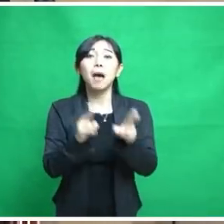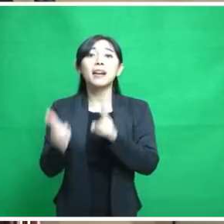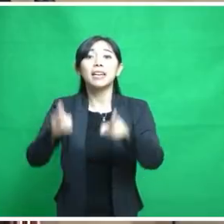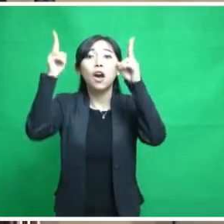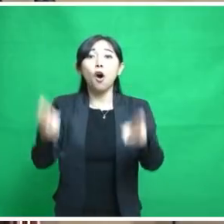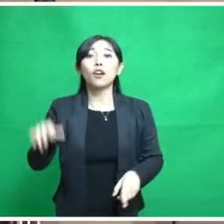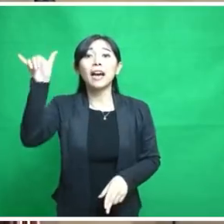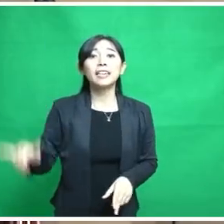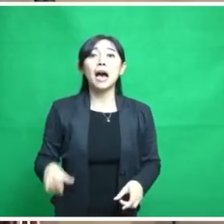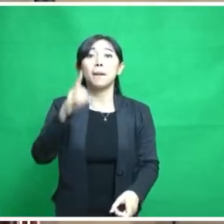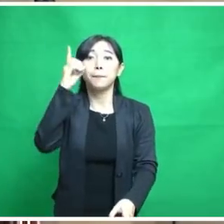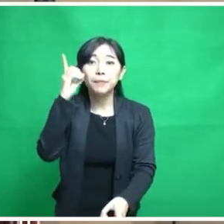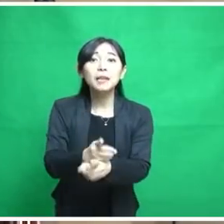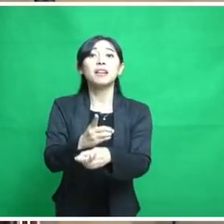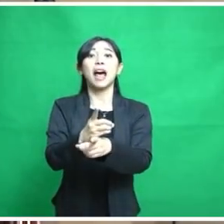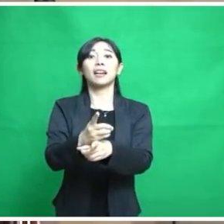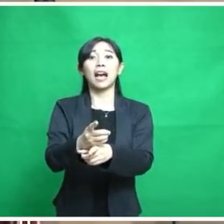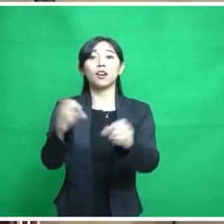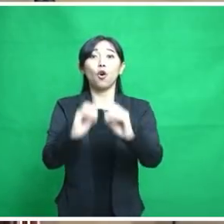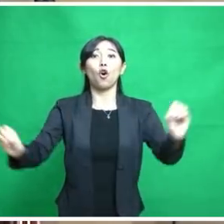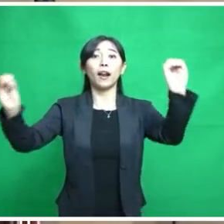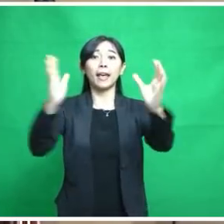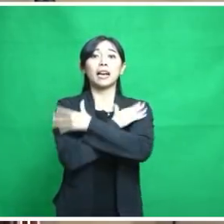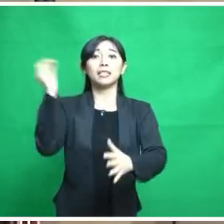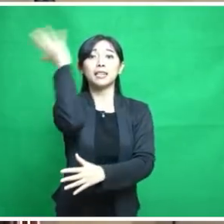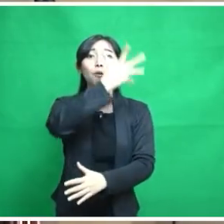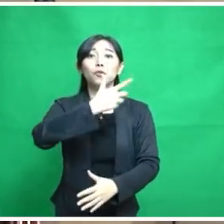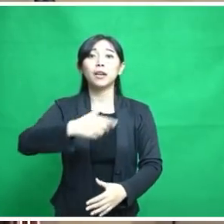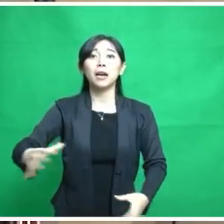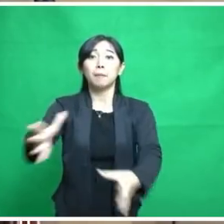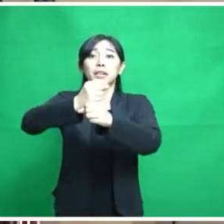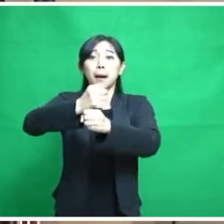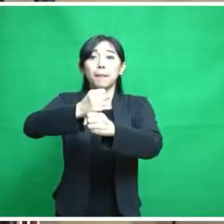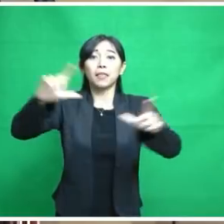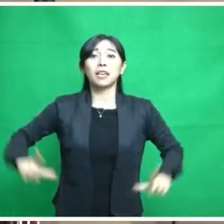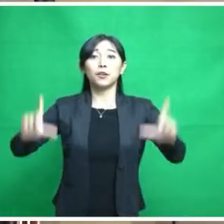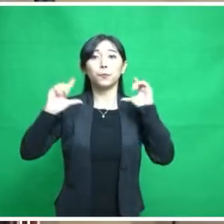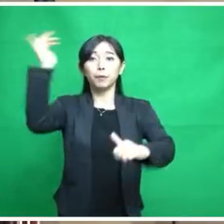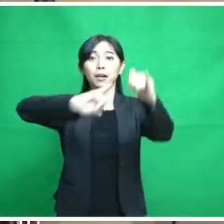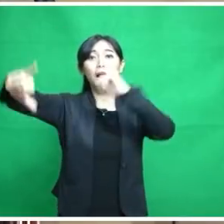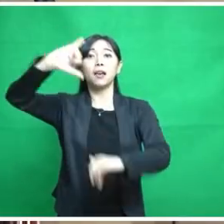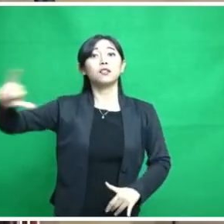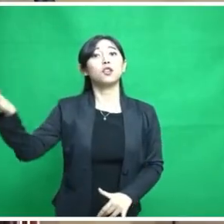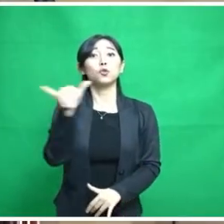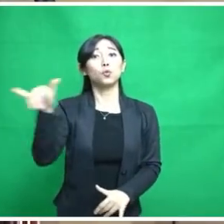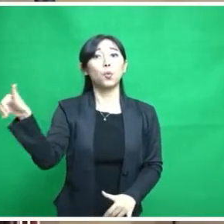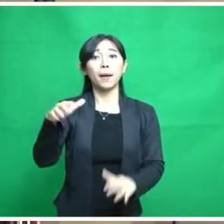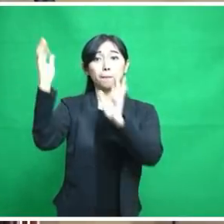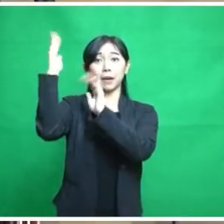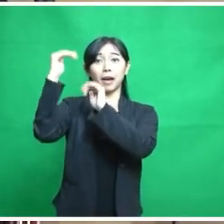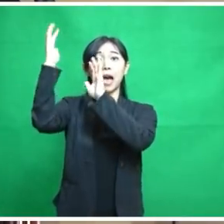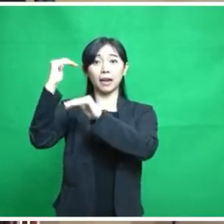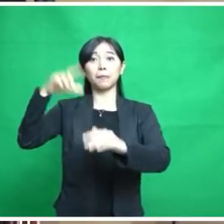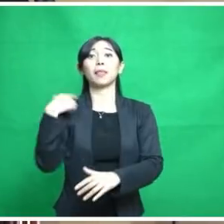orang yang dibenarkan oleh kasih karunia-Nya, berhak menerima hidup yang kekal sesuai dengan